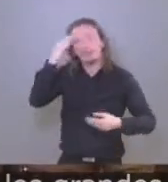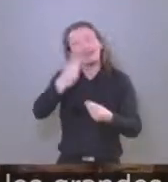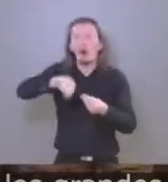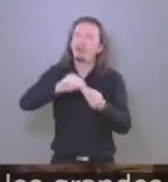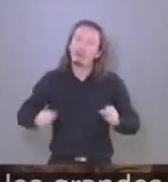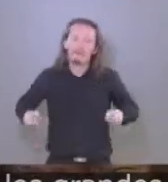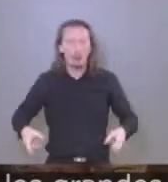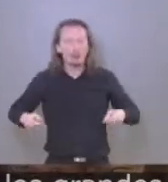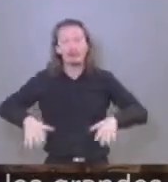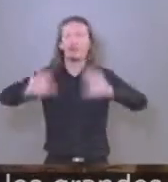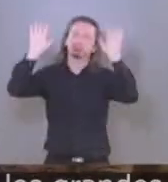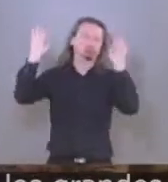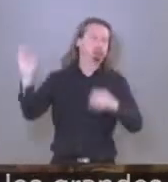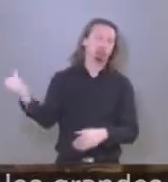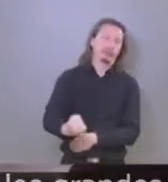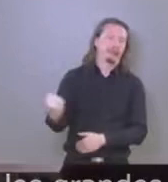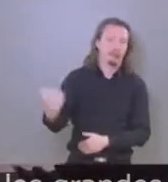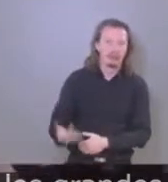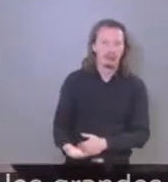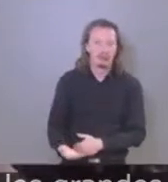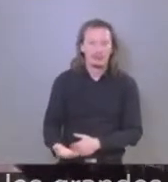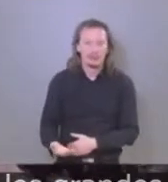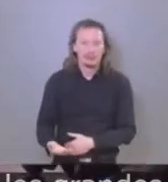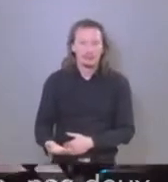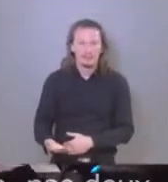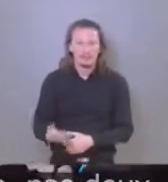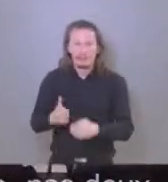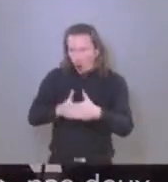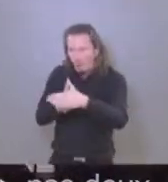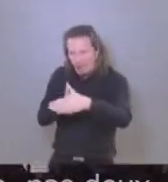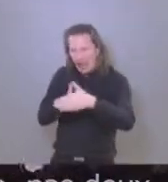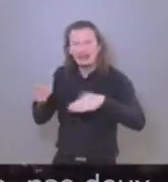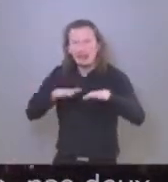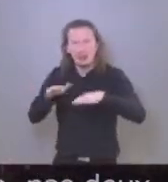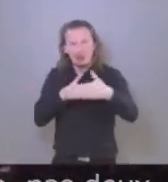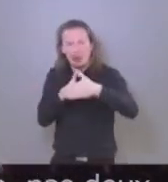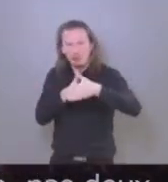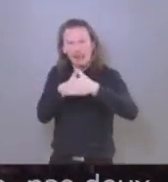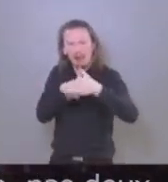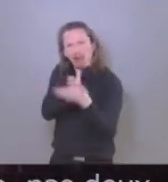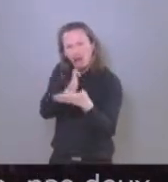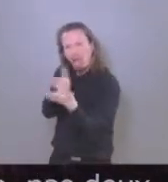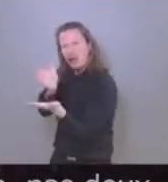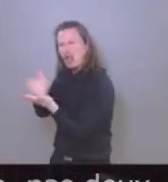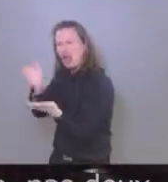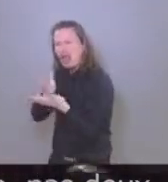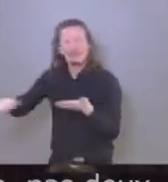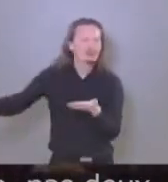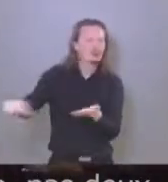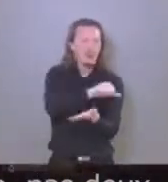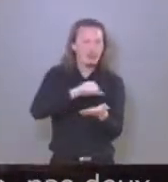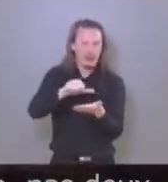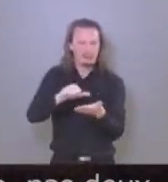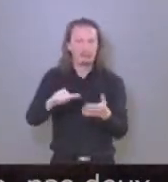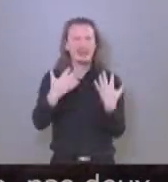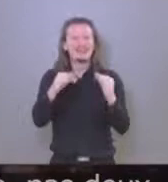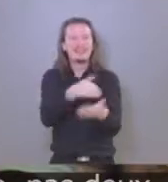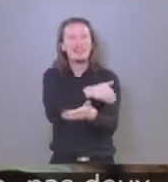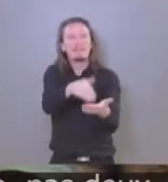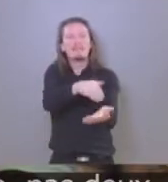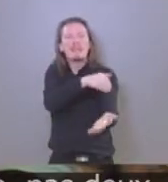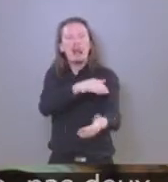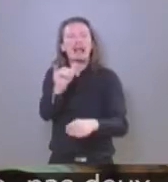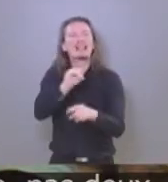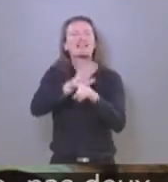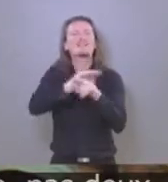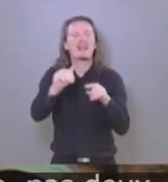fauteuil, au revoir tout le monde. Supprimer tous les obstacles à la circulation, il y en a pour 10 milliards. Qui va le faire ? Forcément les petites entreprises. Ce n'est pas les grands